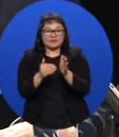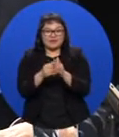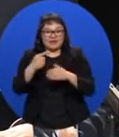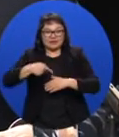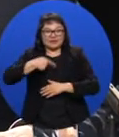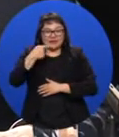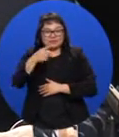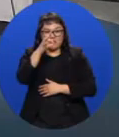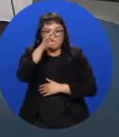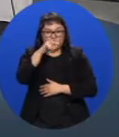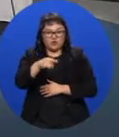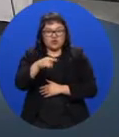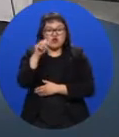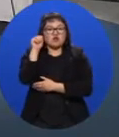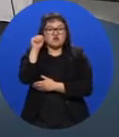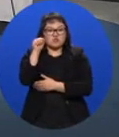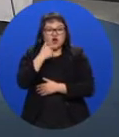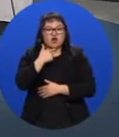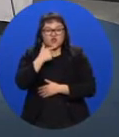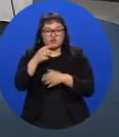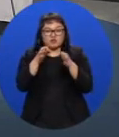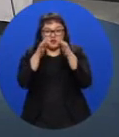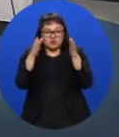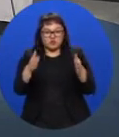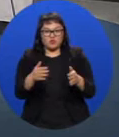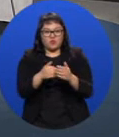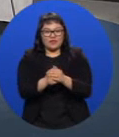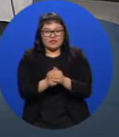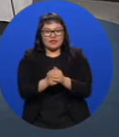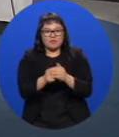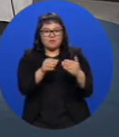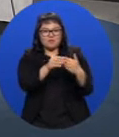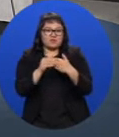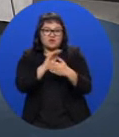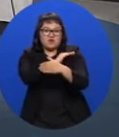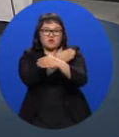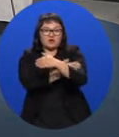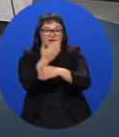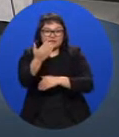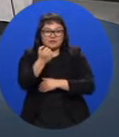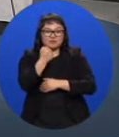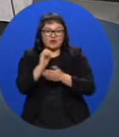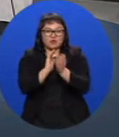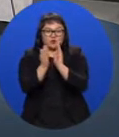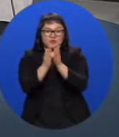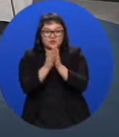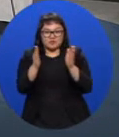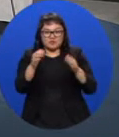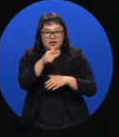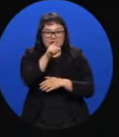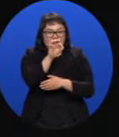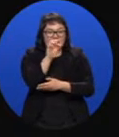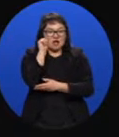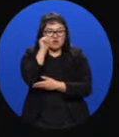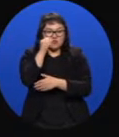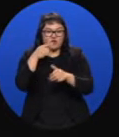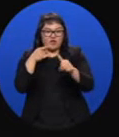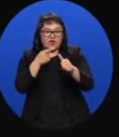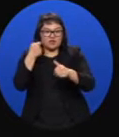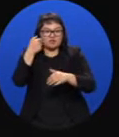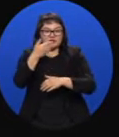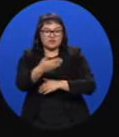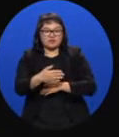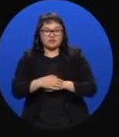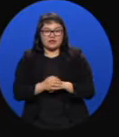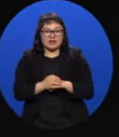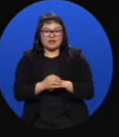다음은 위성곤 후보가 6분 동안의 주도권을 갖습니다. 토론 시작해 주십시오. 예, 강지영 후보께 이렇게 묻겠습니다.